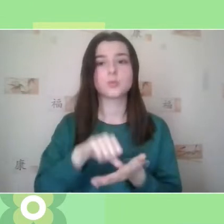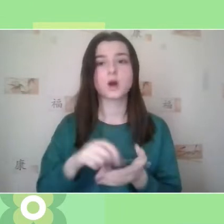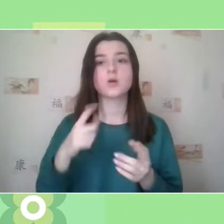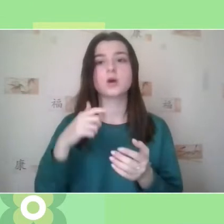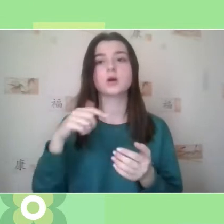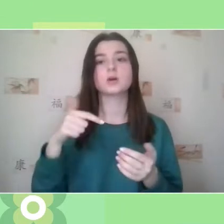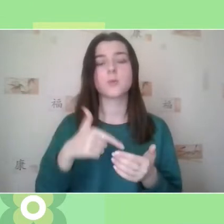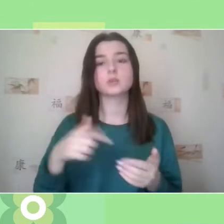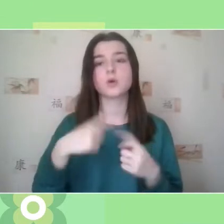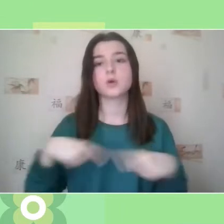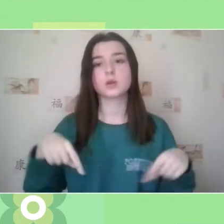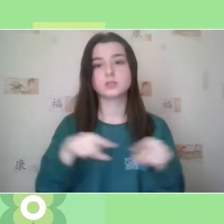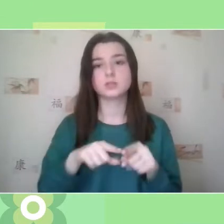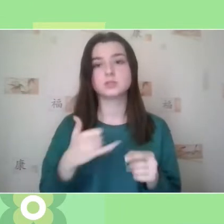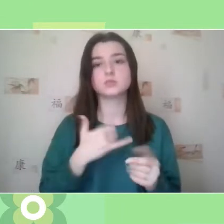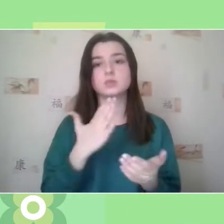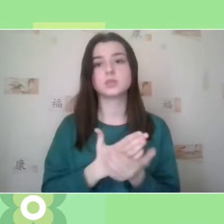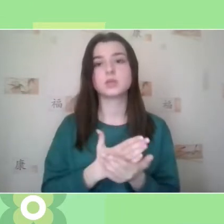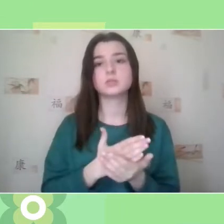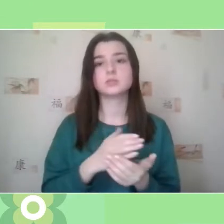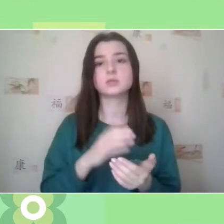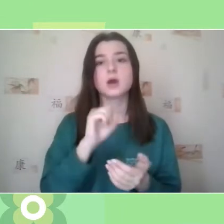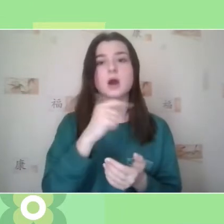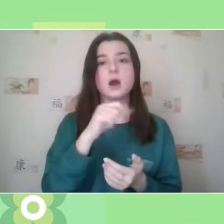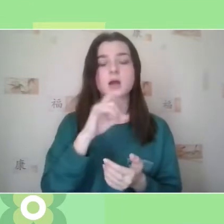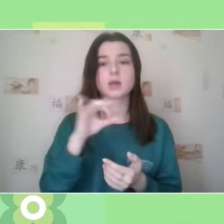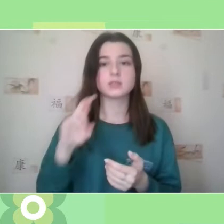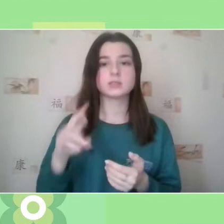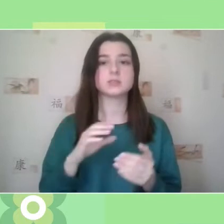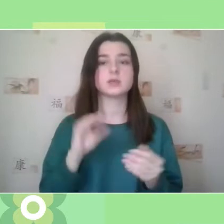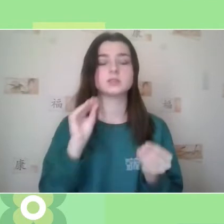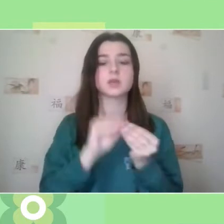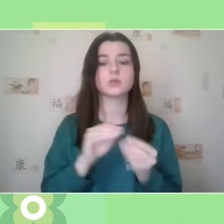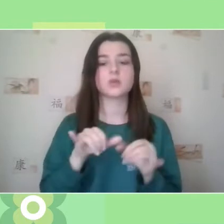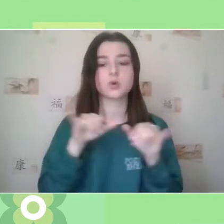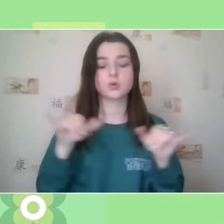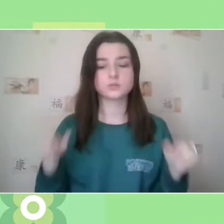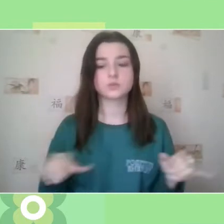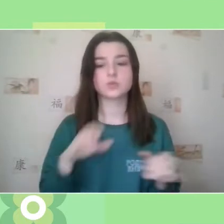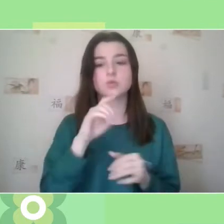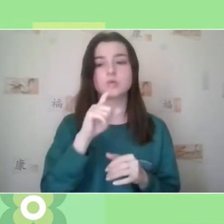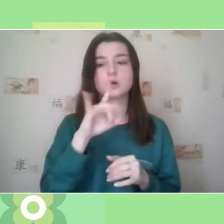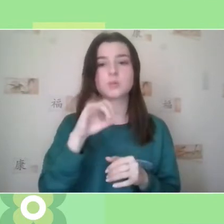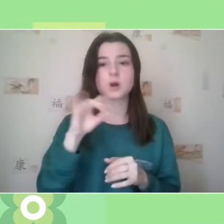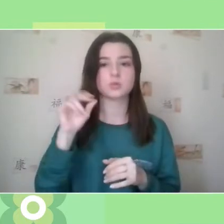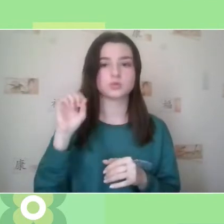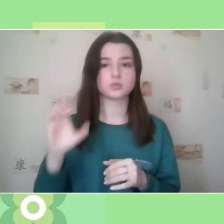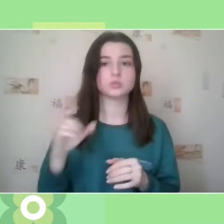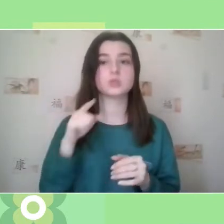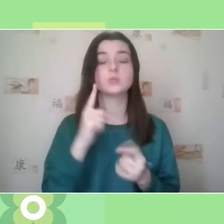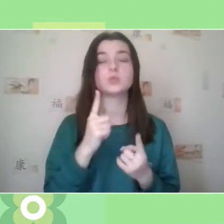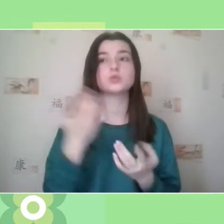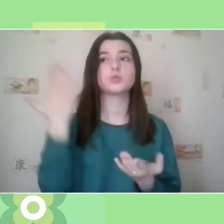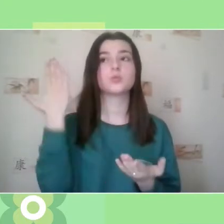громадська організація, там, не знаю, от у нас є чудова агенція сталого розвитку «Хмарочос», вона надала нам проект. Тому що під час якихось